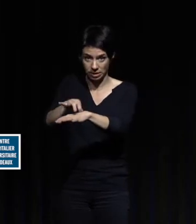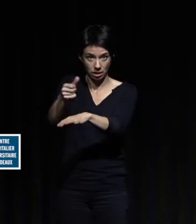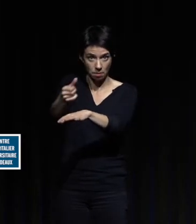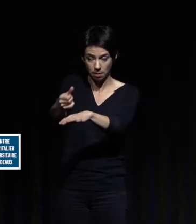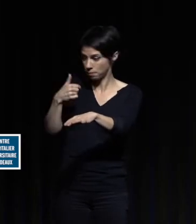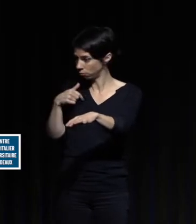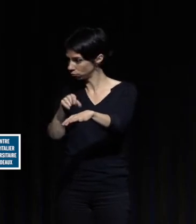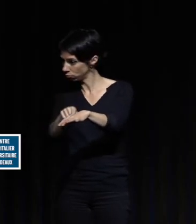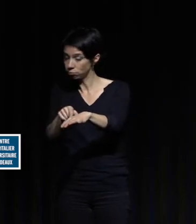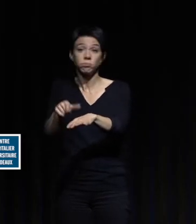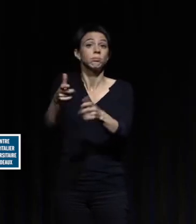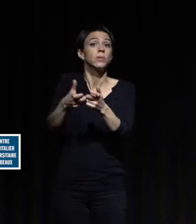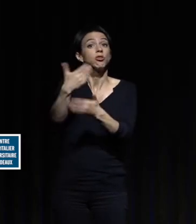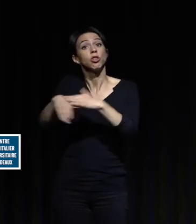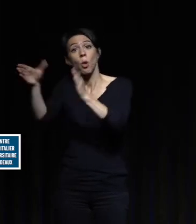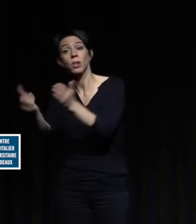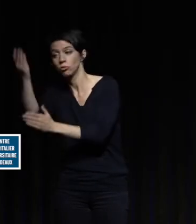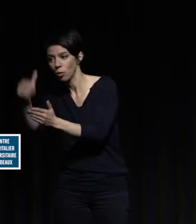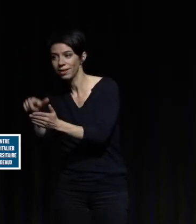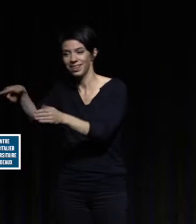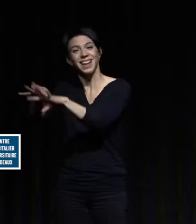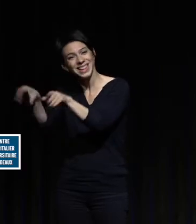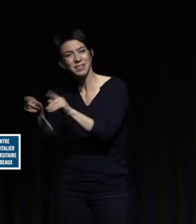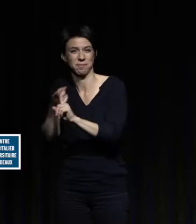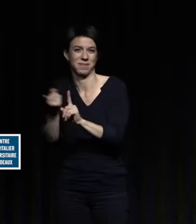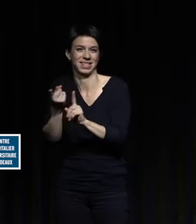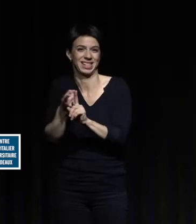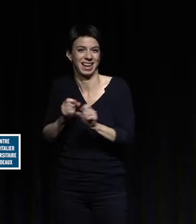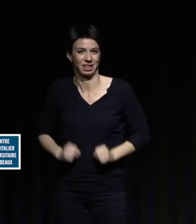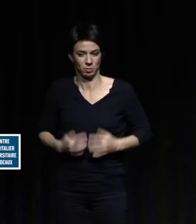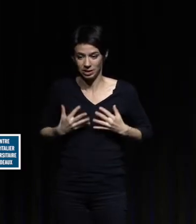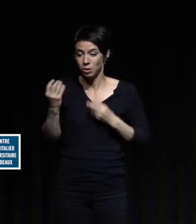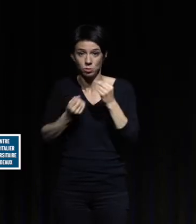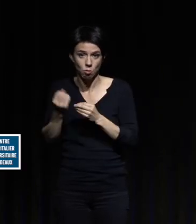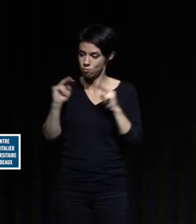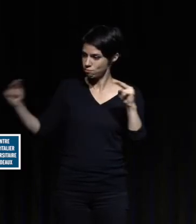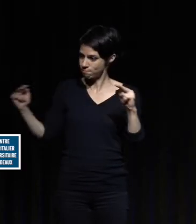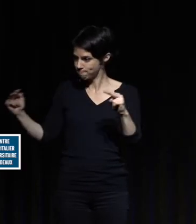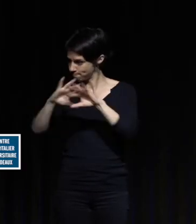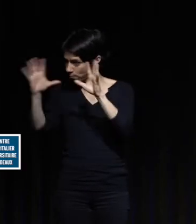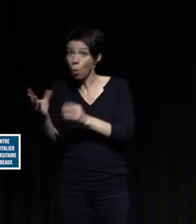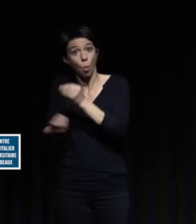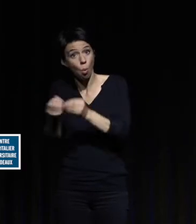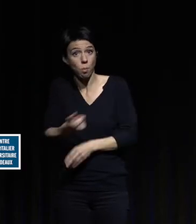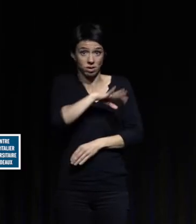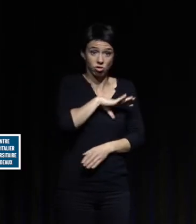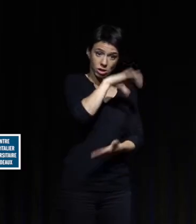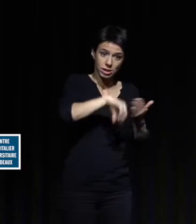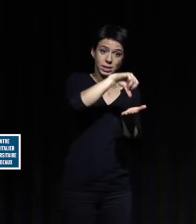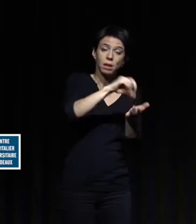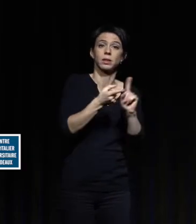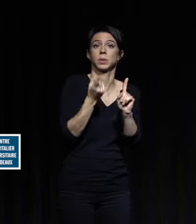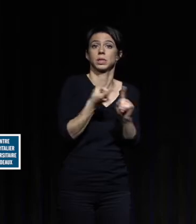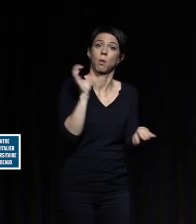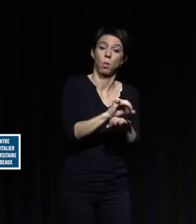un hôpital de jour endométriose, soit lorsqu'elle sera prise en charge dans un centre antidouleur. Ça fait partie de la